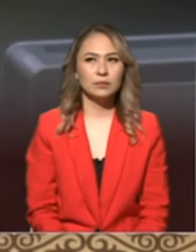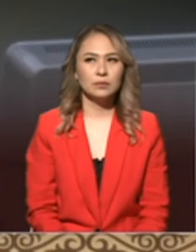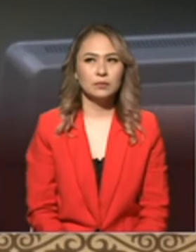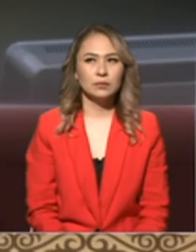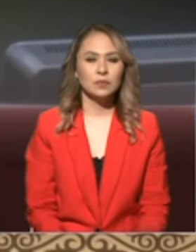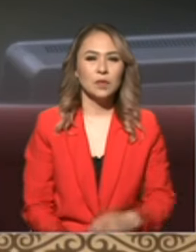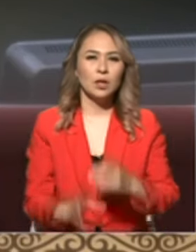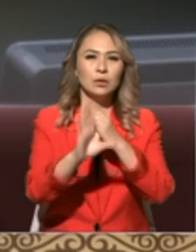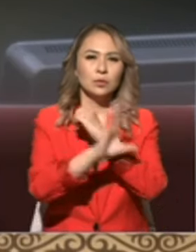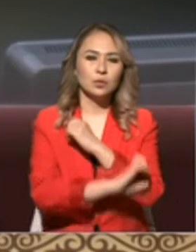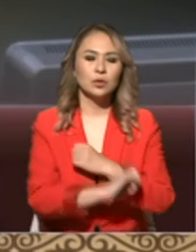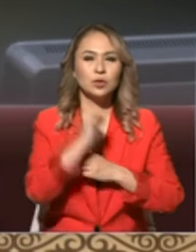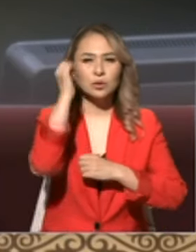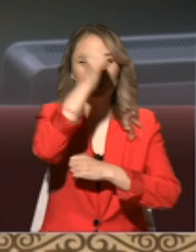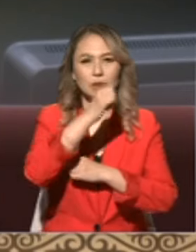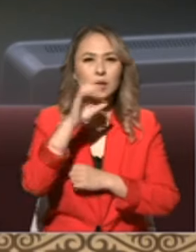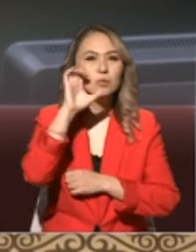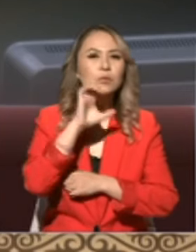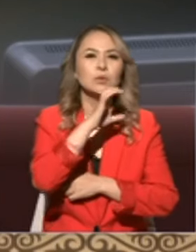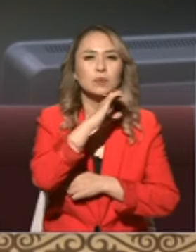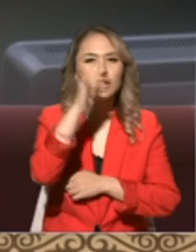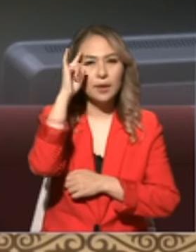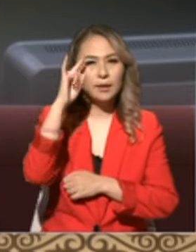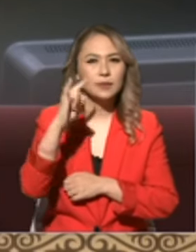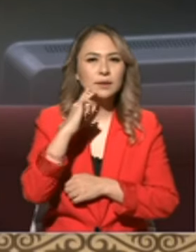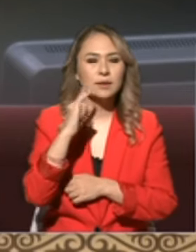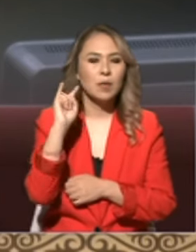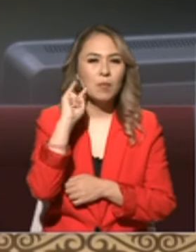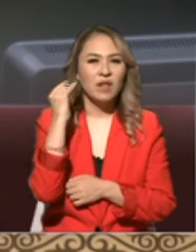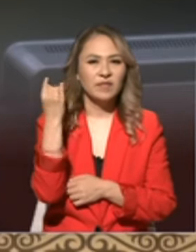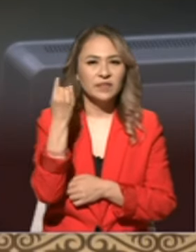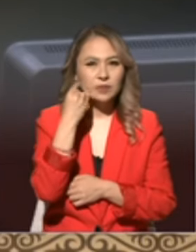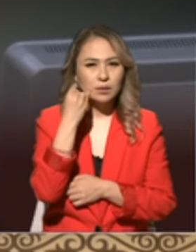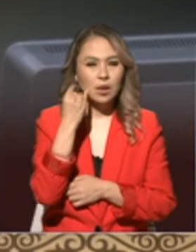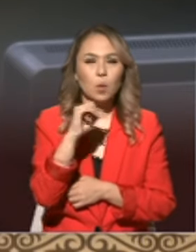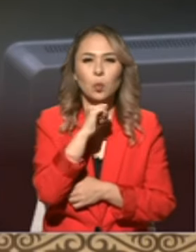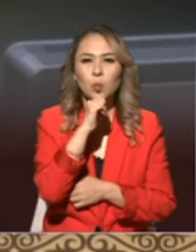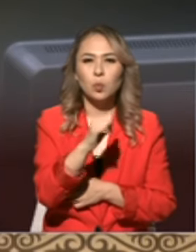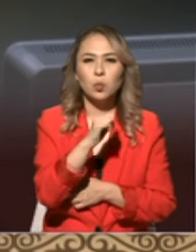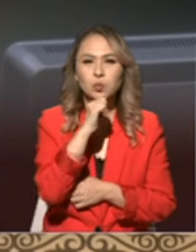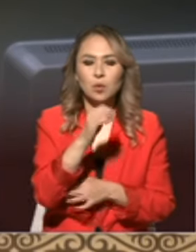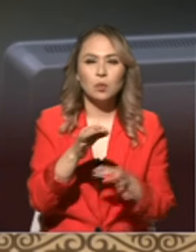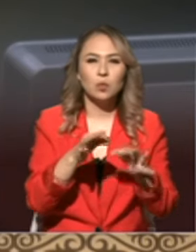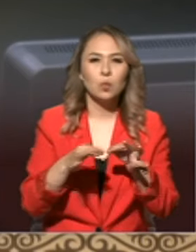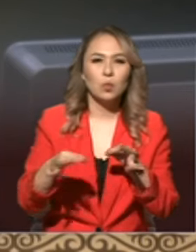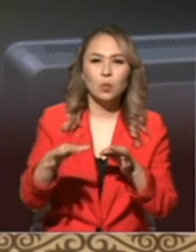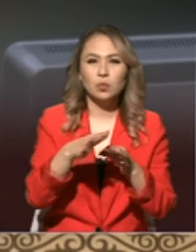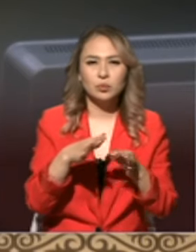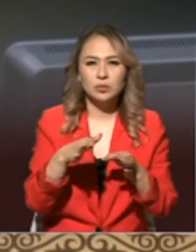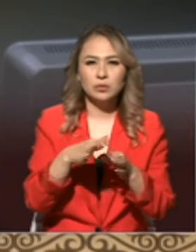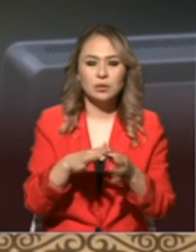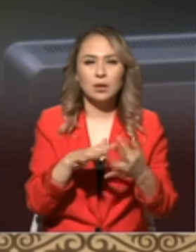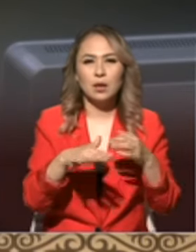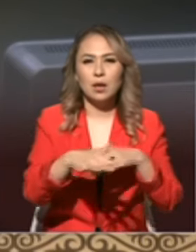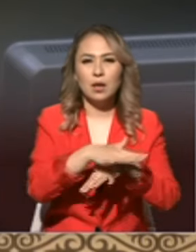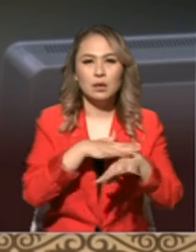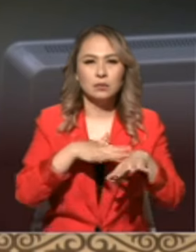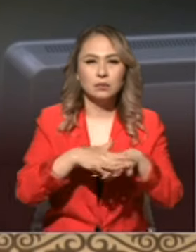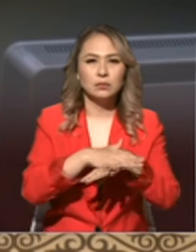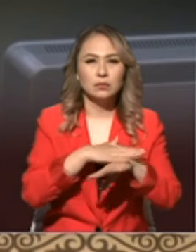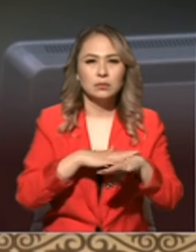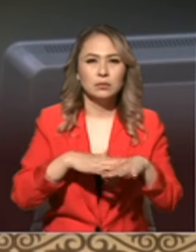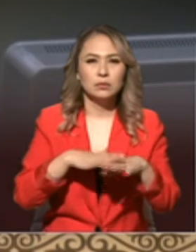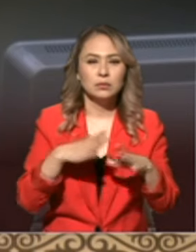Соңғы жылдардың ішінде солтүстік Қазақстан, Павлодар және Қостанай облыстарында халық